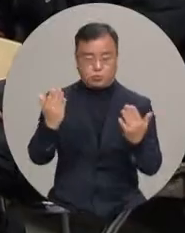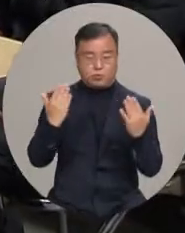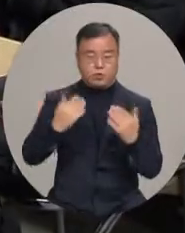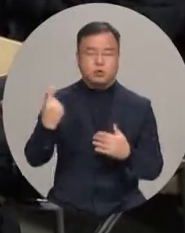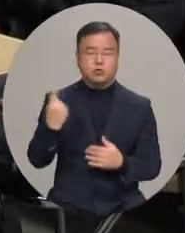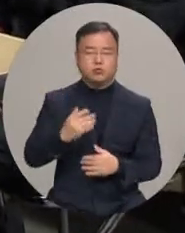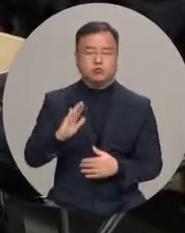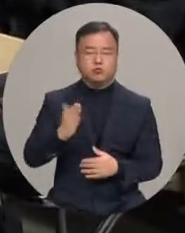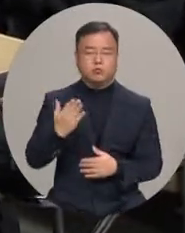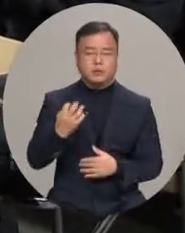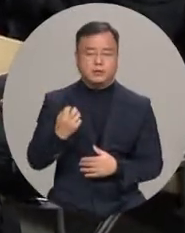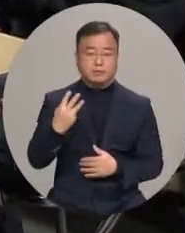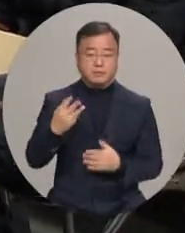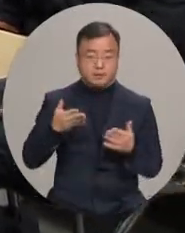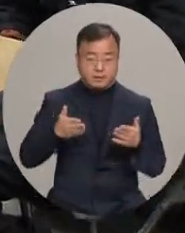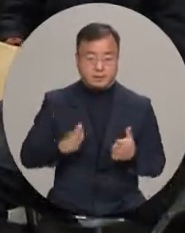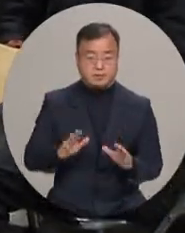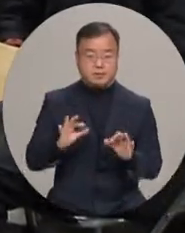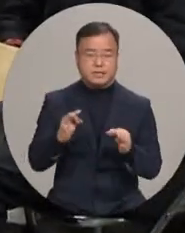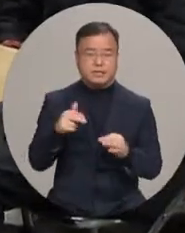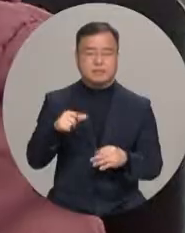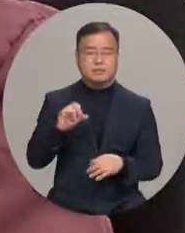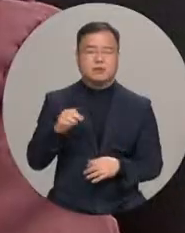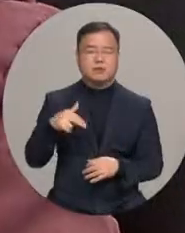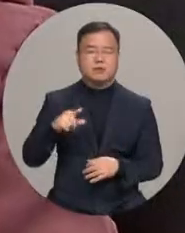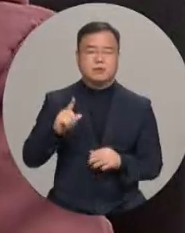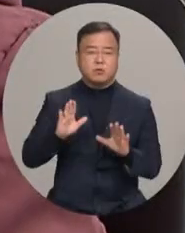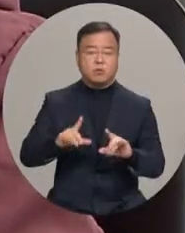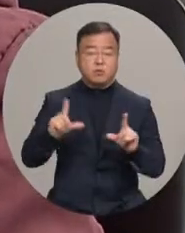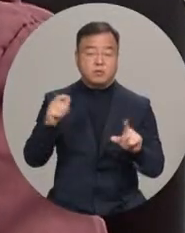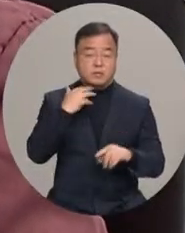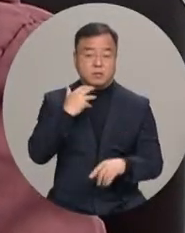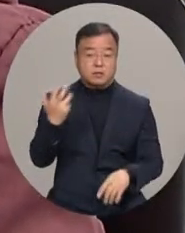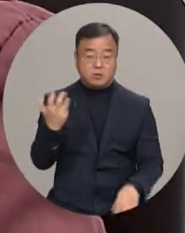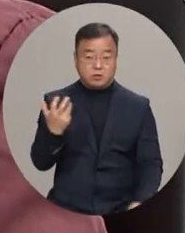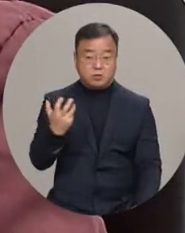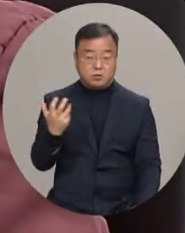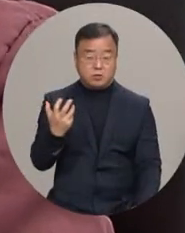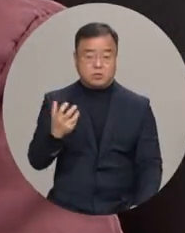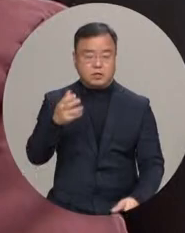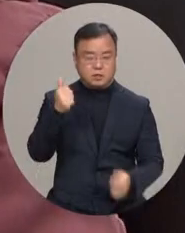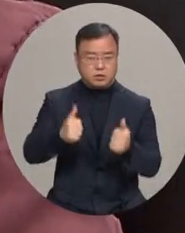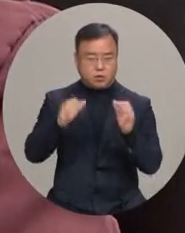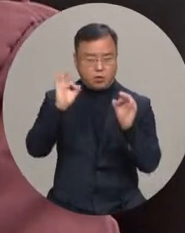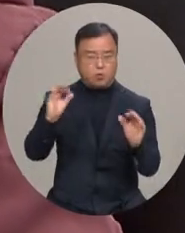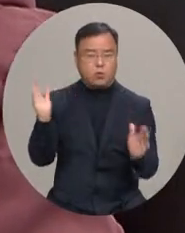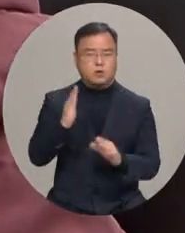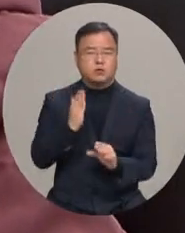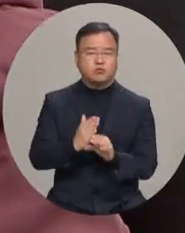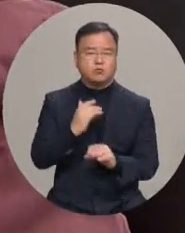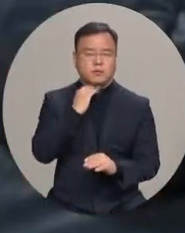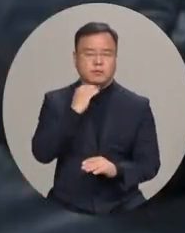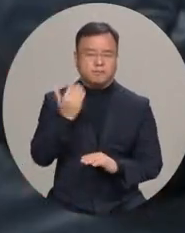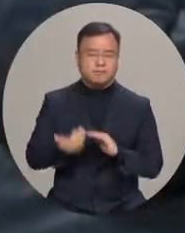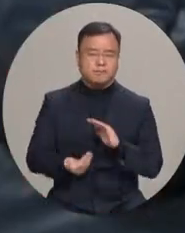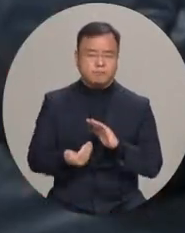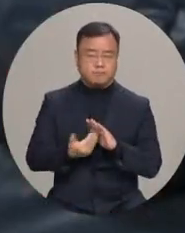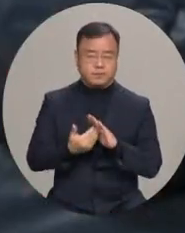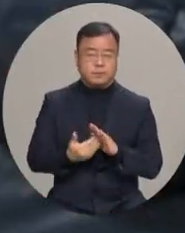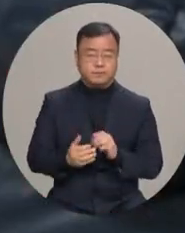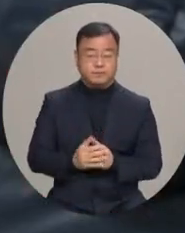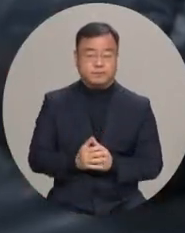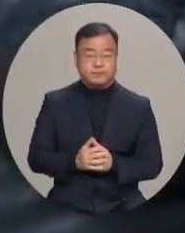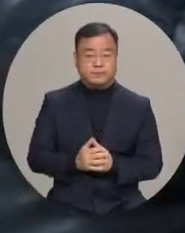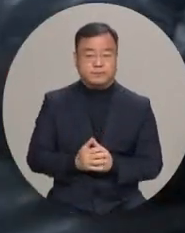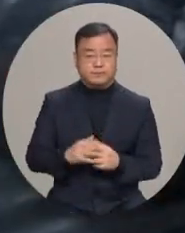1943년생 김정자 씨는 올해 80으로 서울에서 수능을 치르는 수험생 가운데 최고령 도전자입니다.